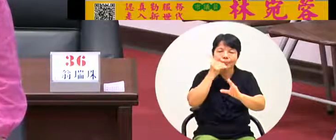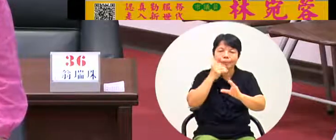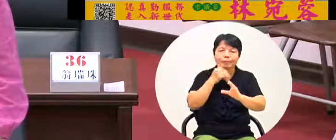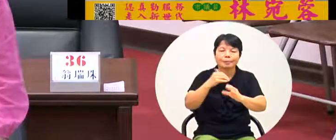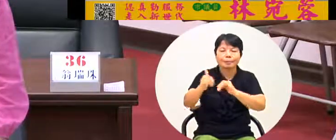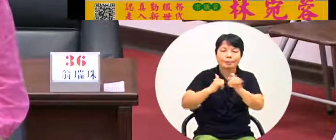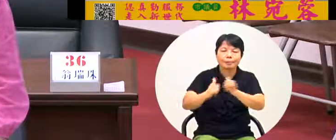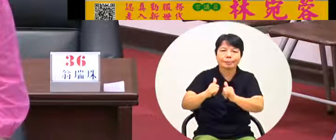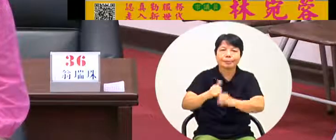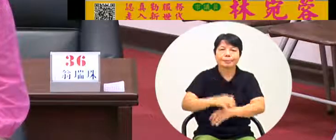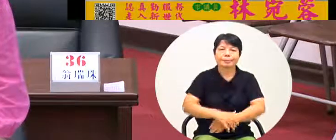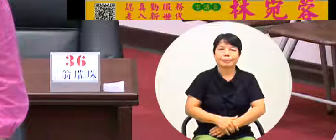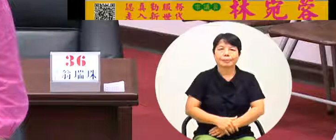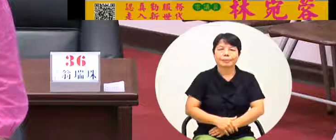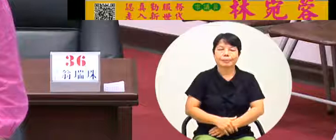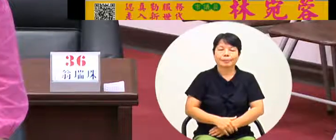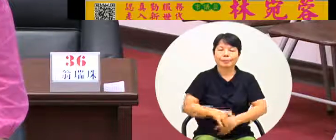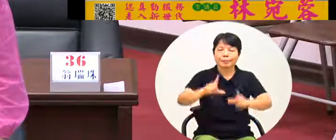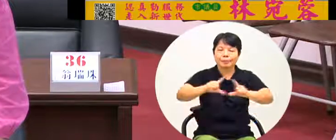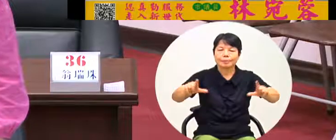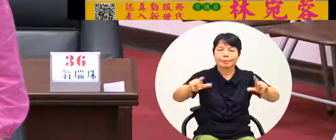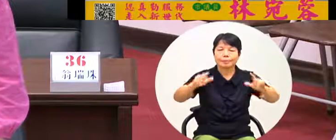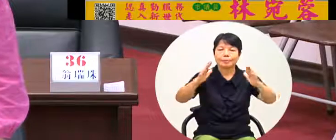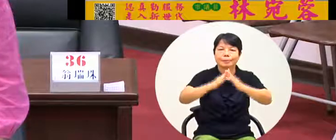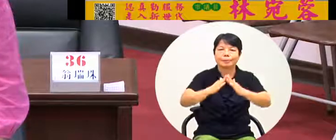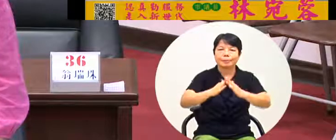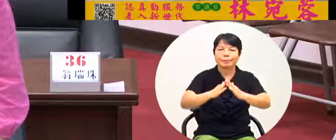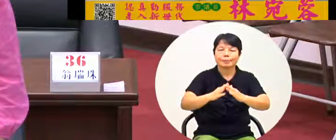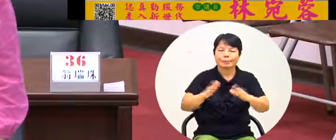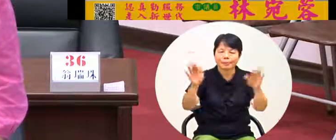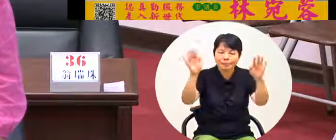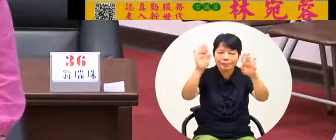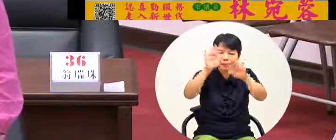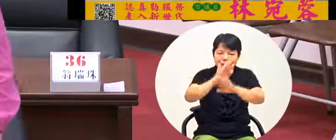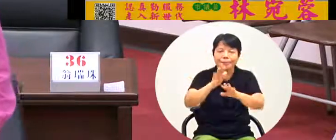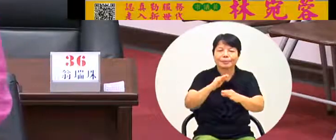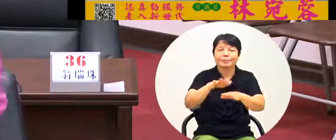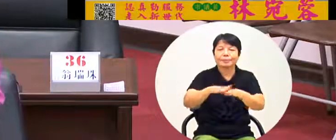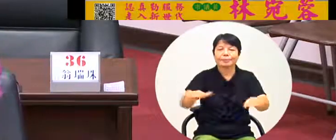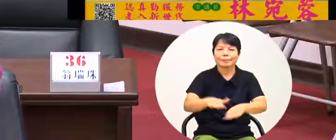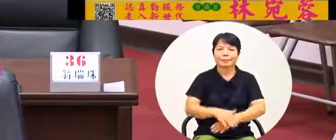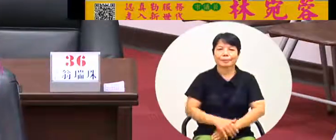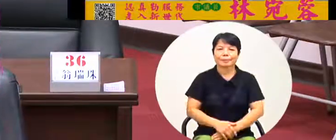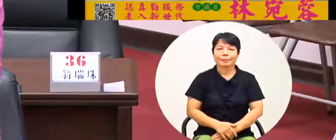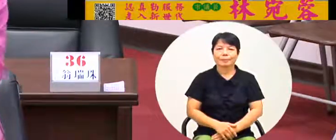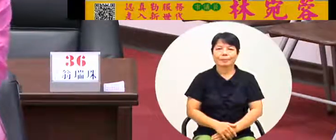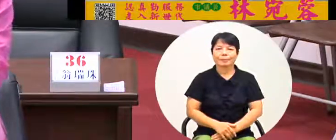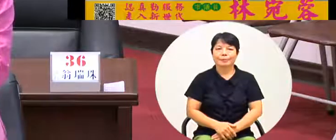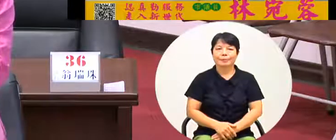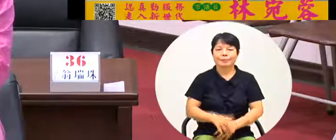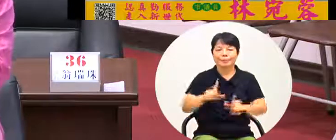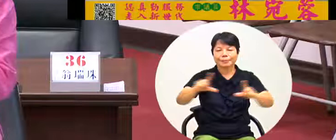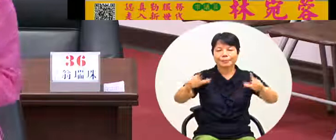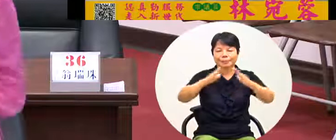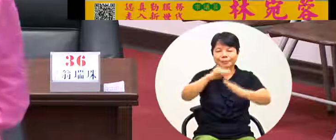家迈入晚安的阶段了哈，好，大家好， 好。